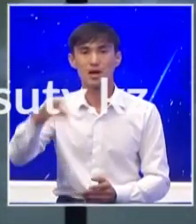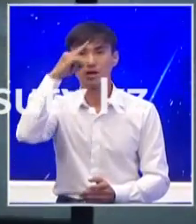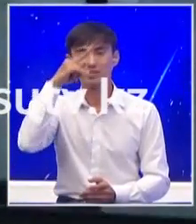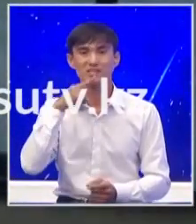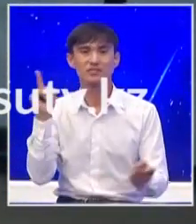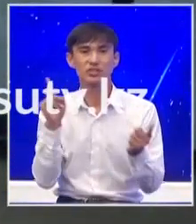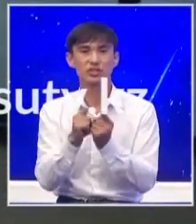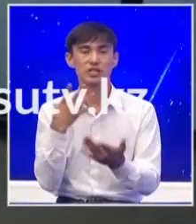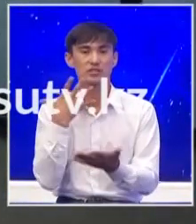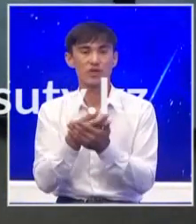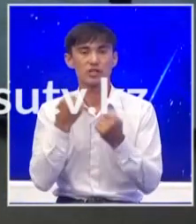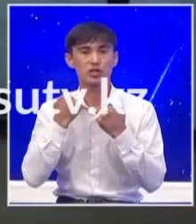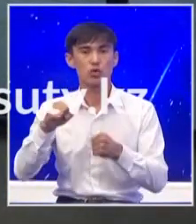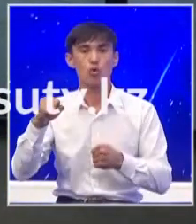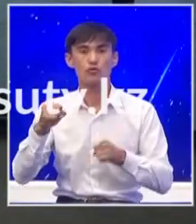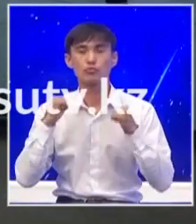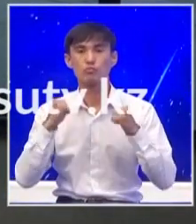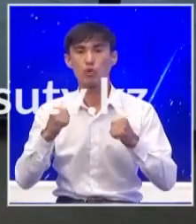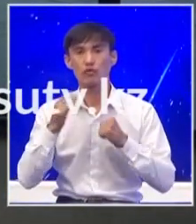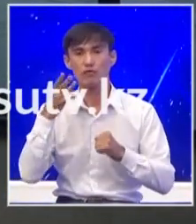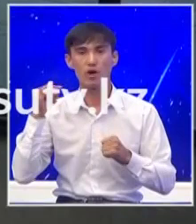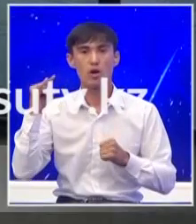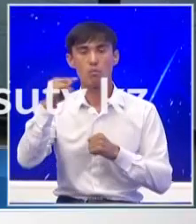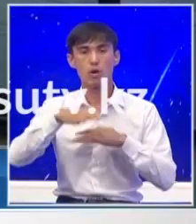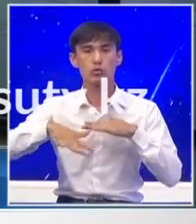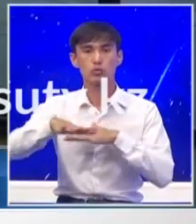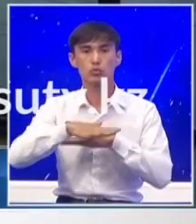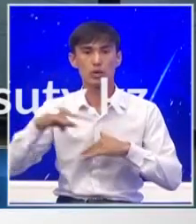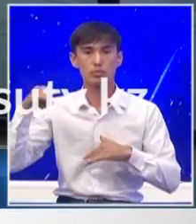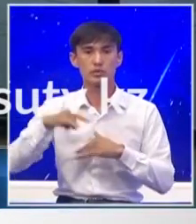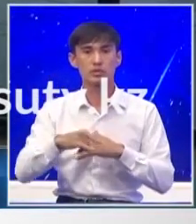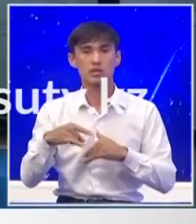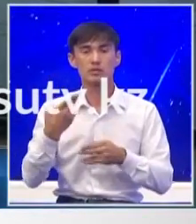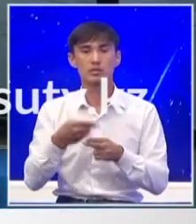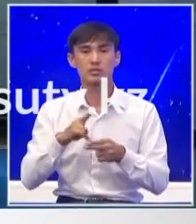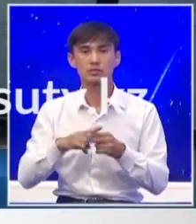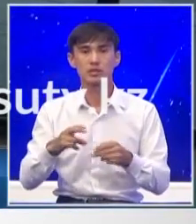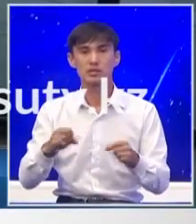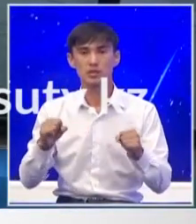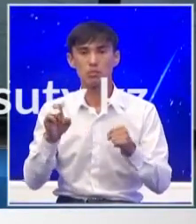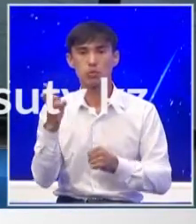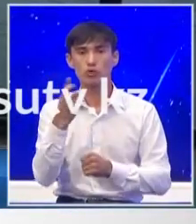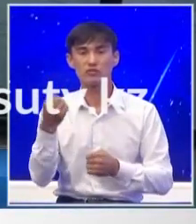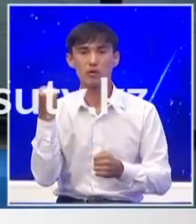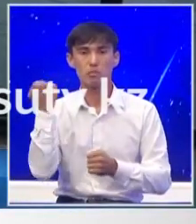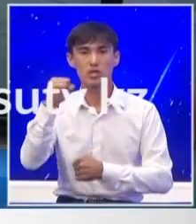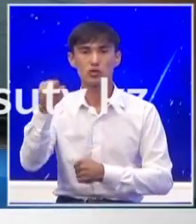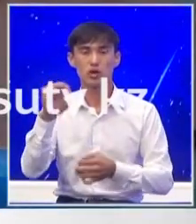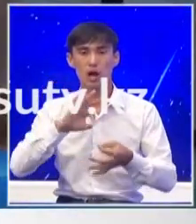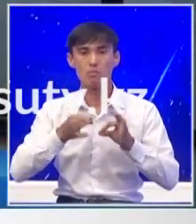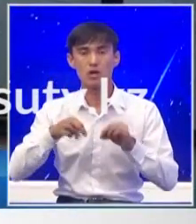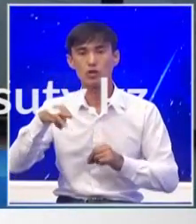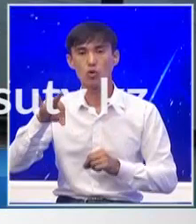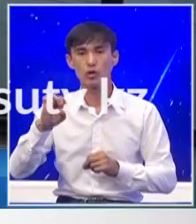Встречает своих героев спорта. В аэропорту города Алматы приземлился самолет, на борту которого прилетели бронзовые призеры Олимпиады в